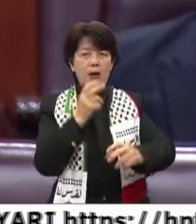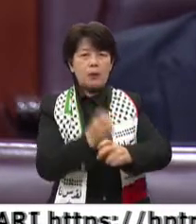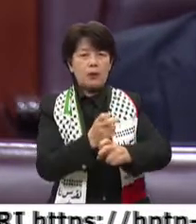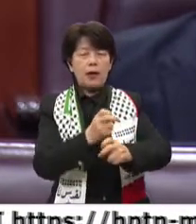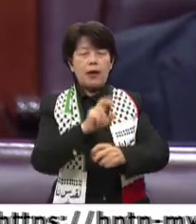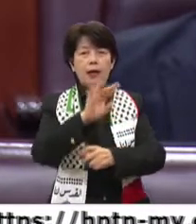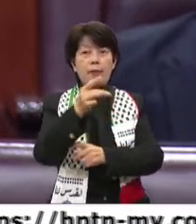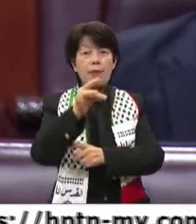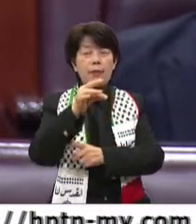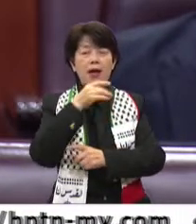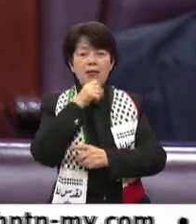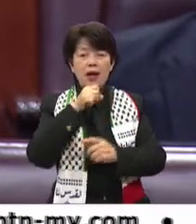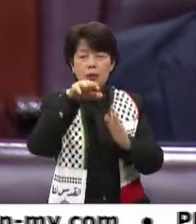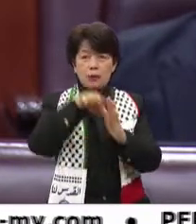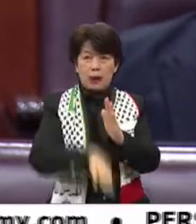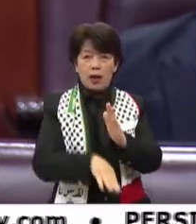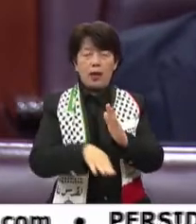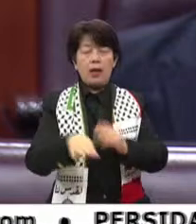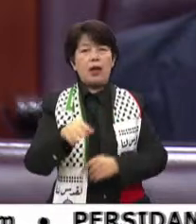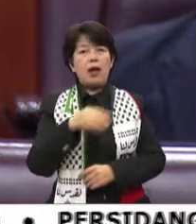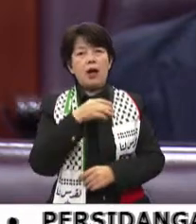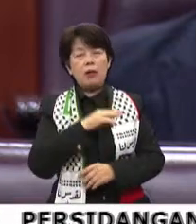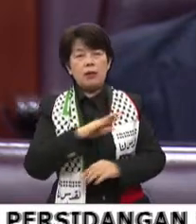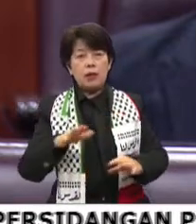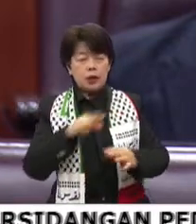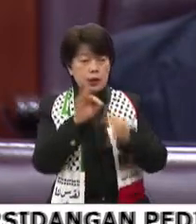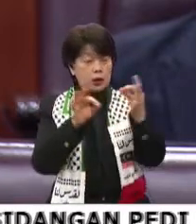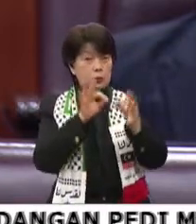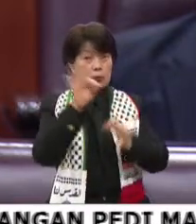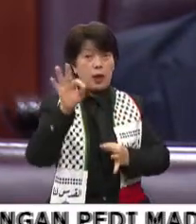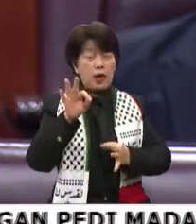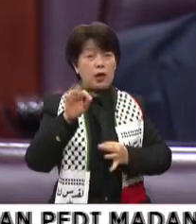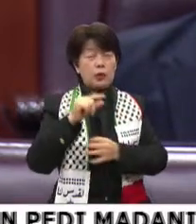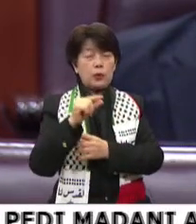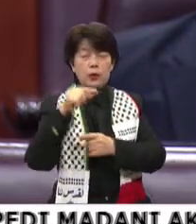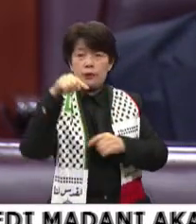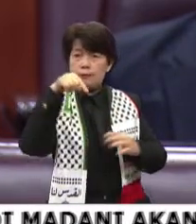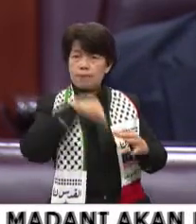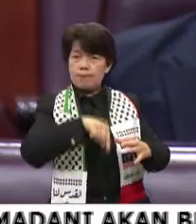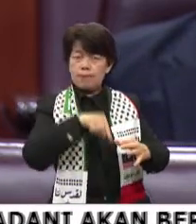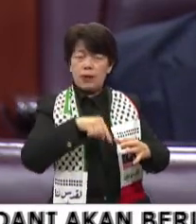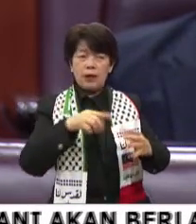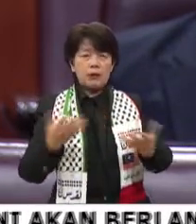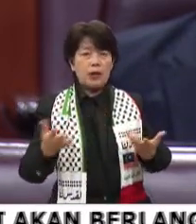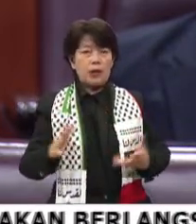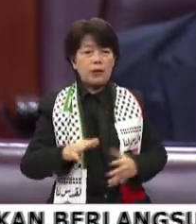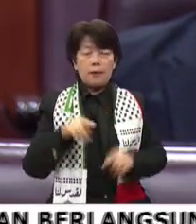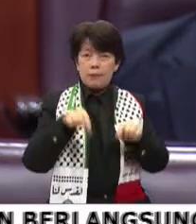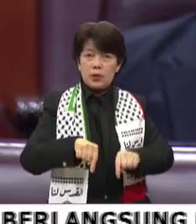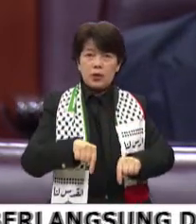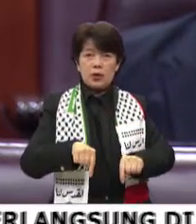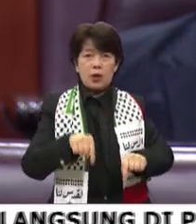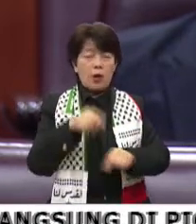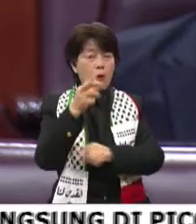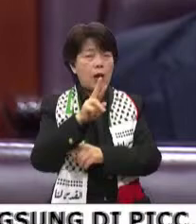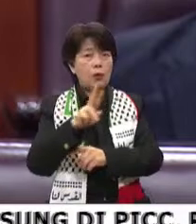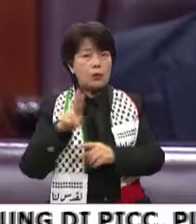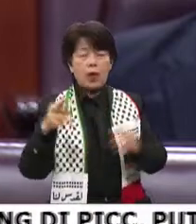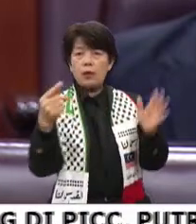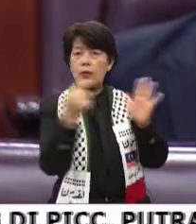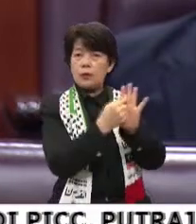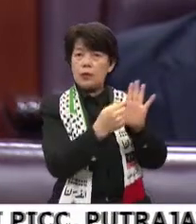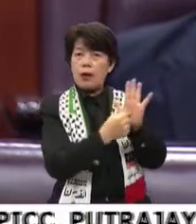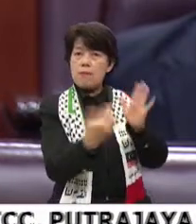18 tahun ke bawah walaupun spirit of geg itu tidak digambarkan sepenuhnya di dalam Rang undang-undang yang baru